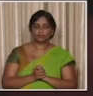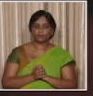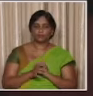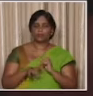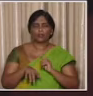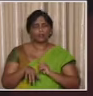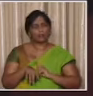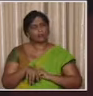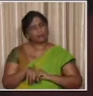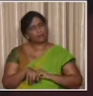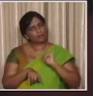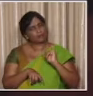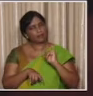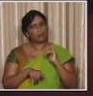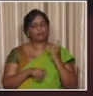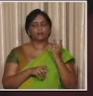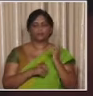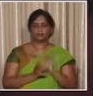අවාසනාවකට වගේ